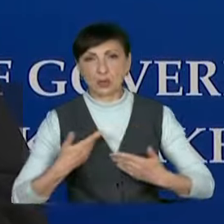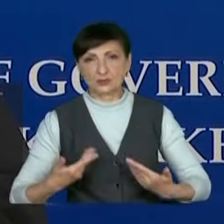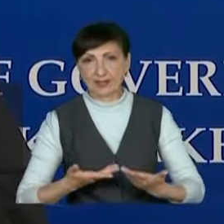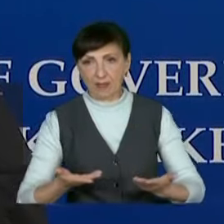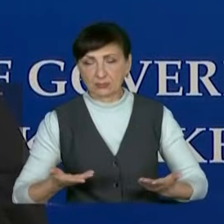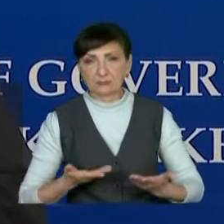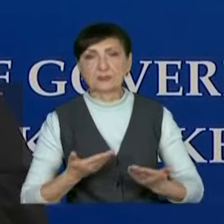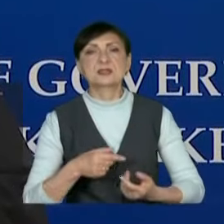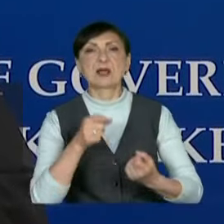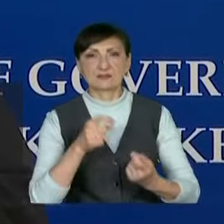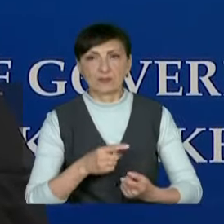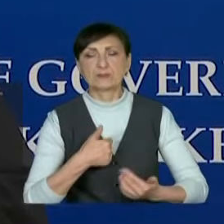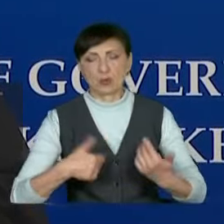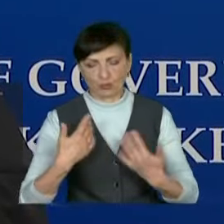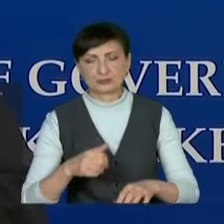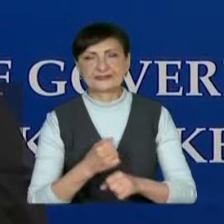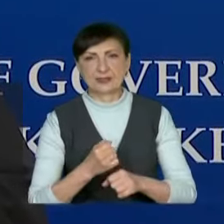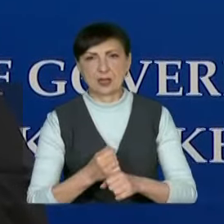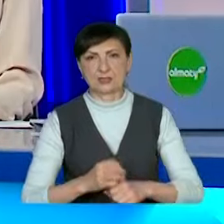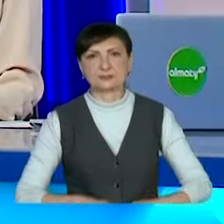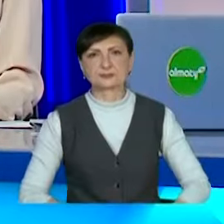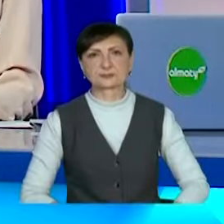она соответствующим образом организована.